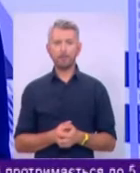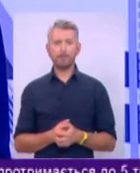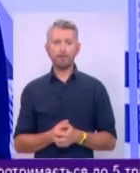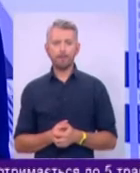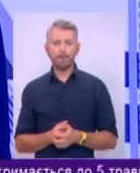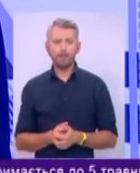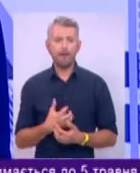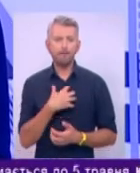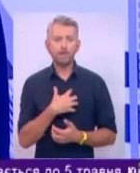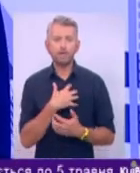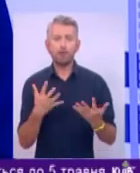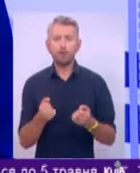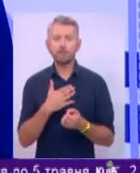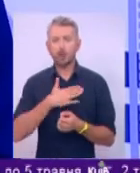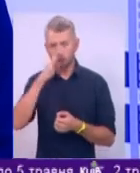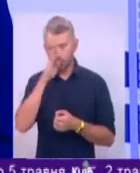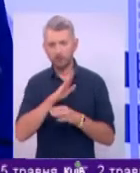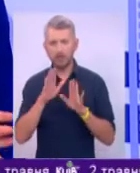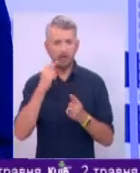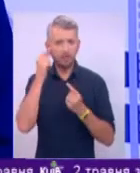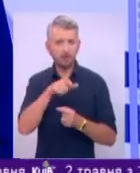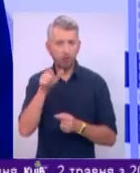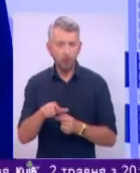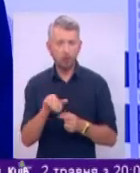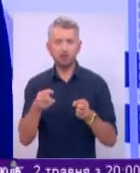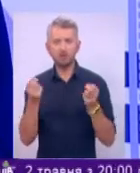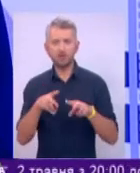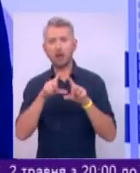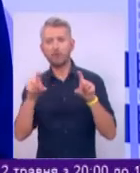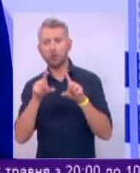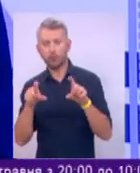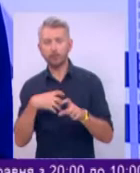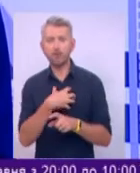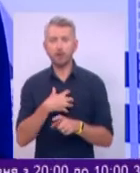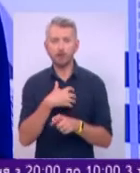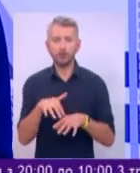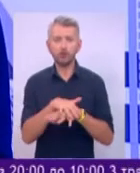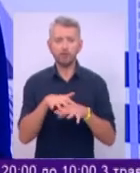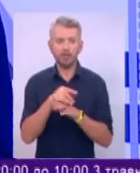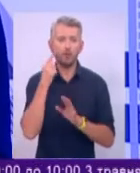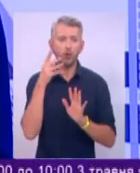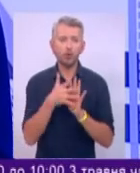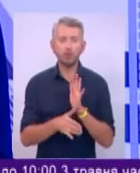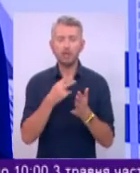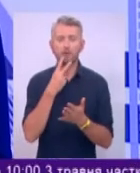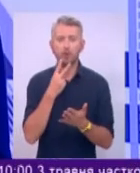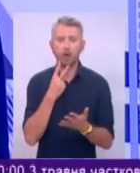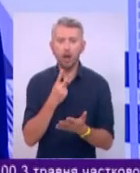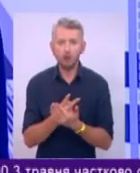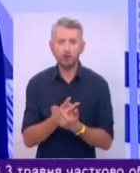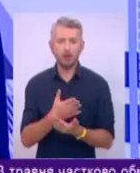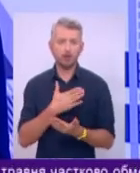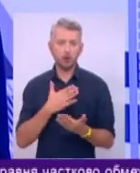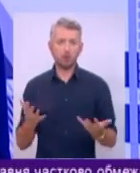Важливо підтримувати наших хлопців не тільки психологам і спеціальним відомствам. Важливо суспільству розуміти і показувати